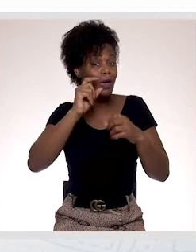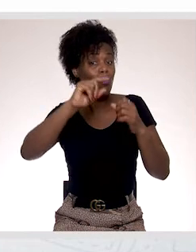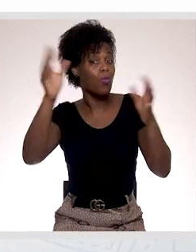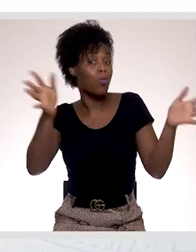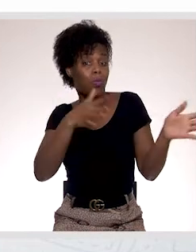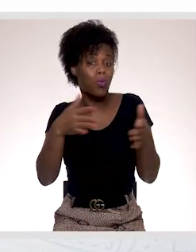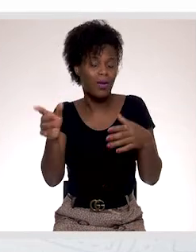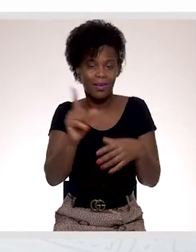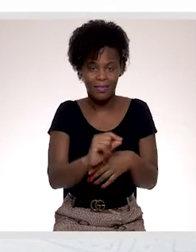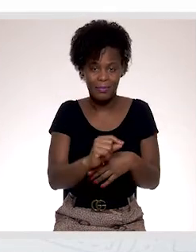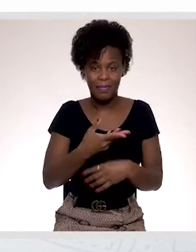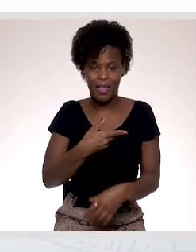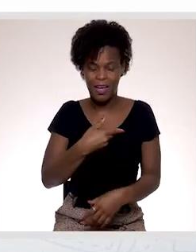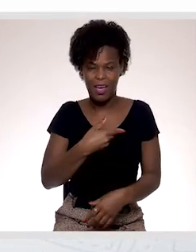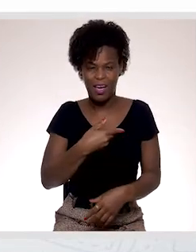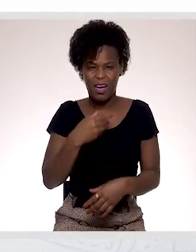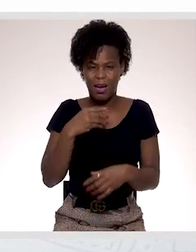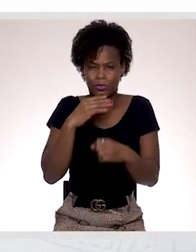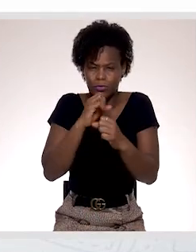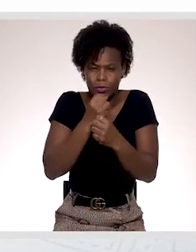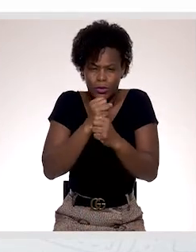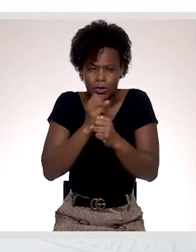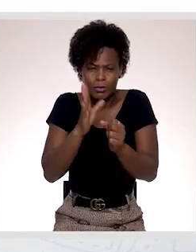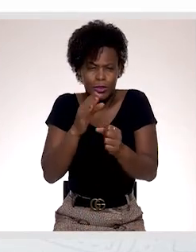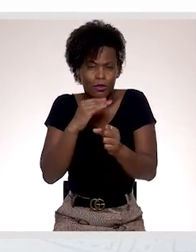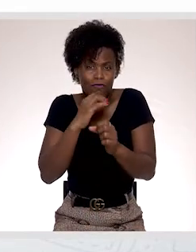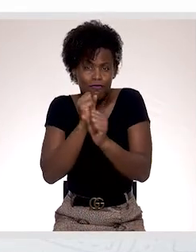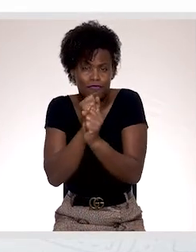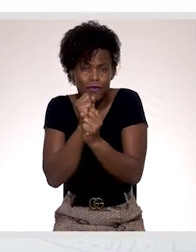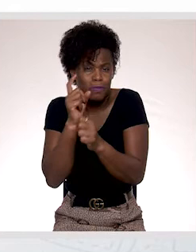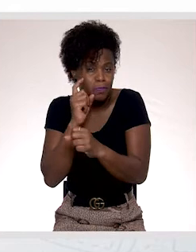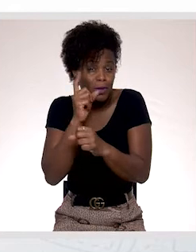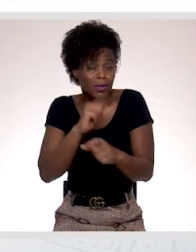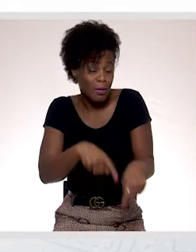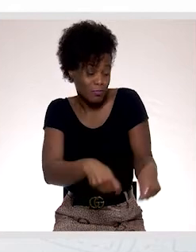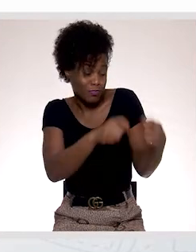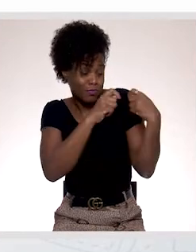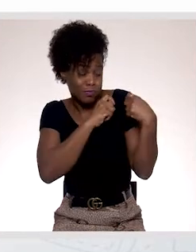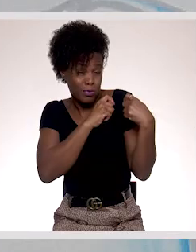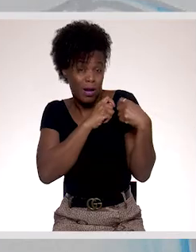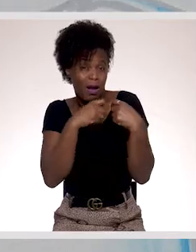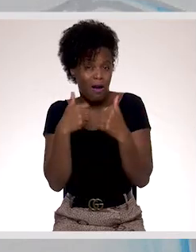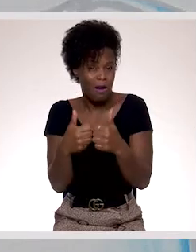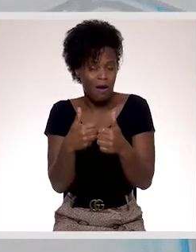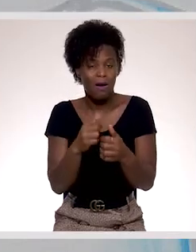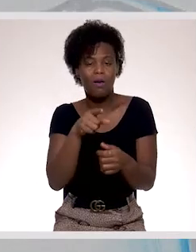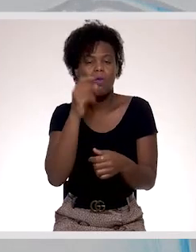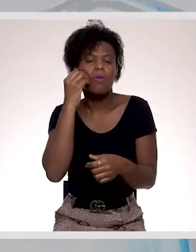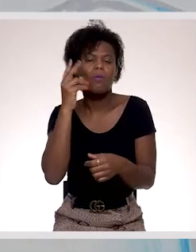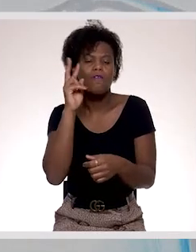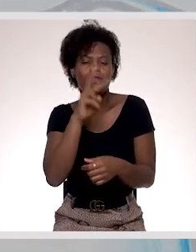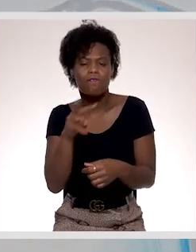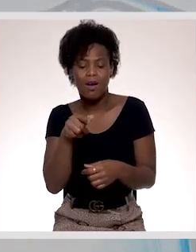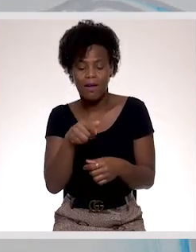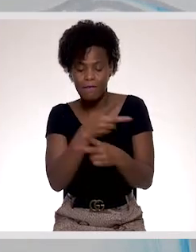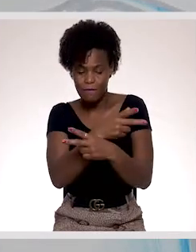D. En hiver, il faut se protéger du froid et bien se couvrir. Comme tu peux observer